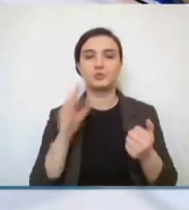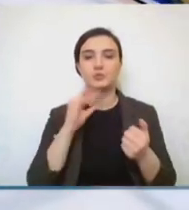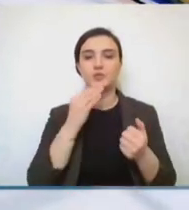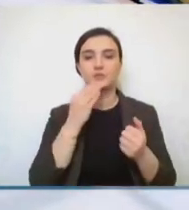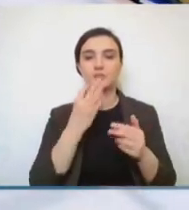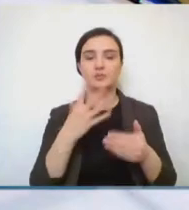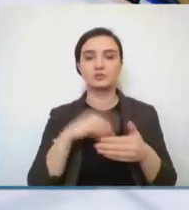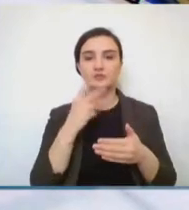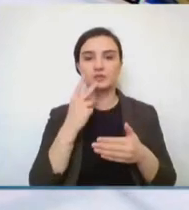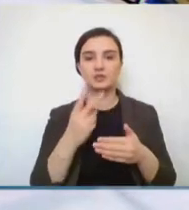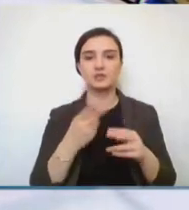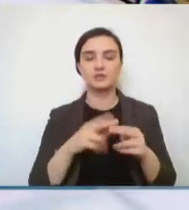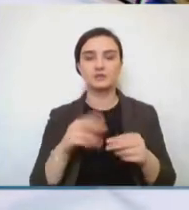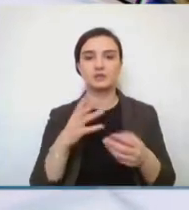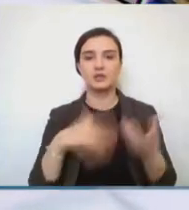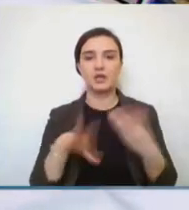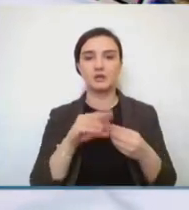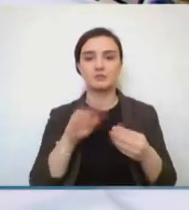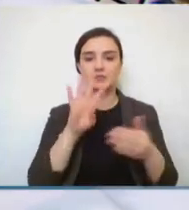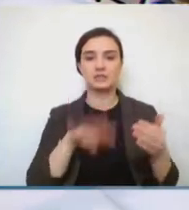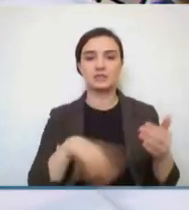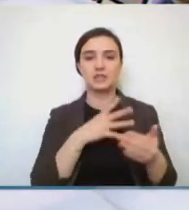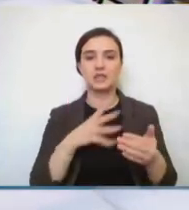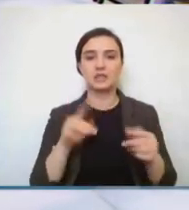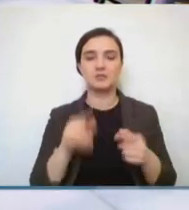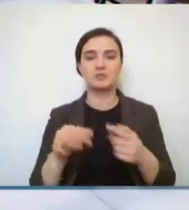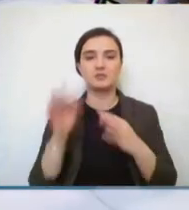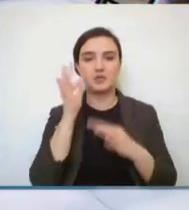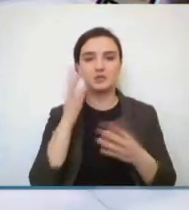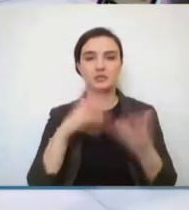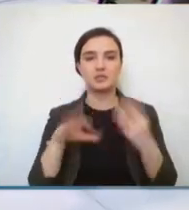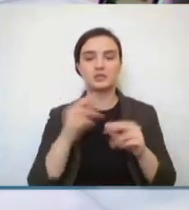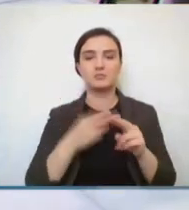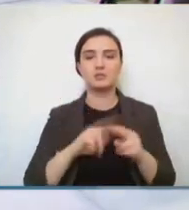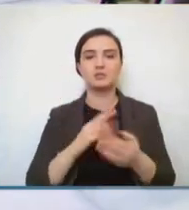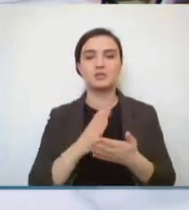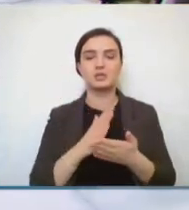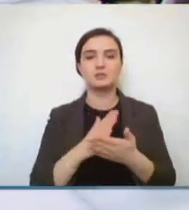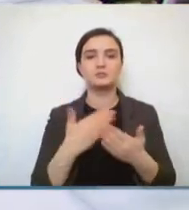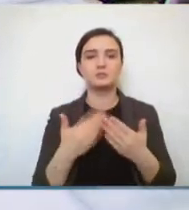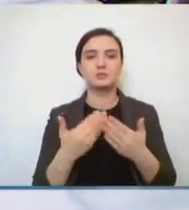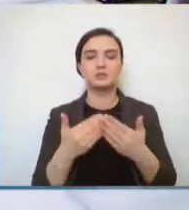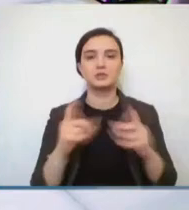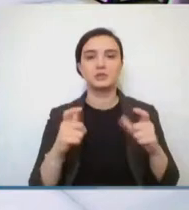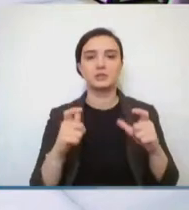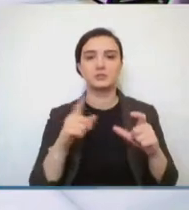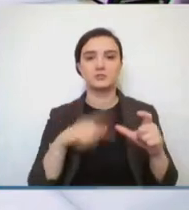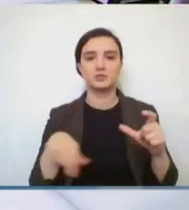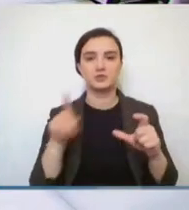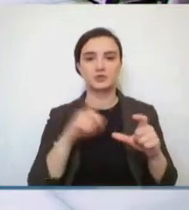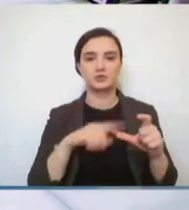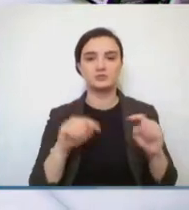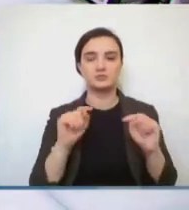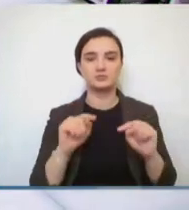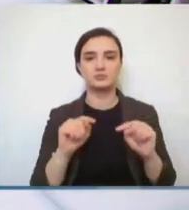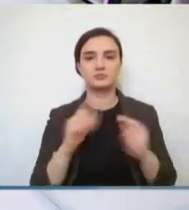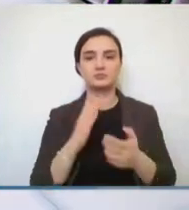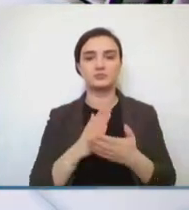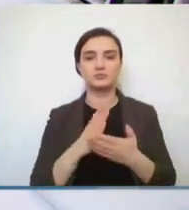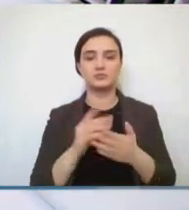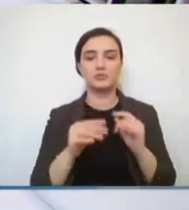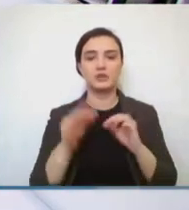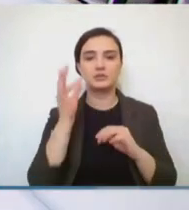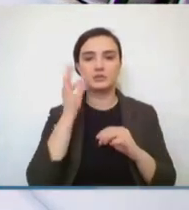ამ სქემას, გვახსენდება, რომ ეს არის პირობითად თეფში, რომელიც გვახსენებს,